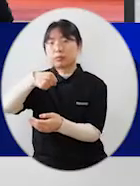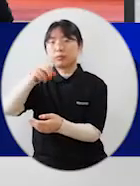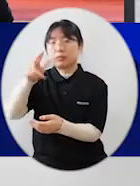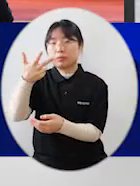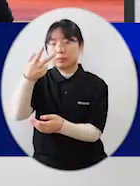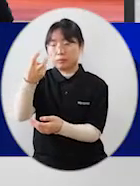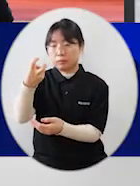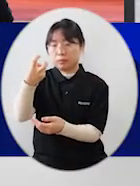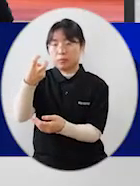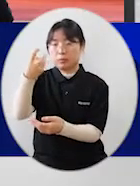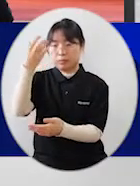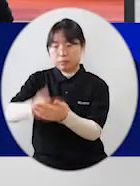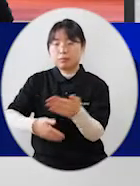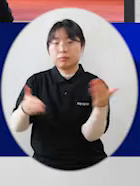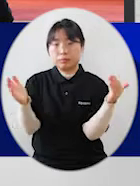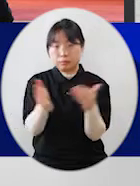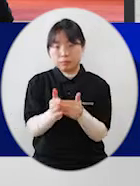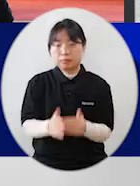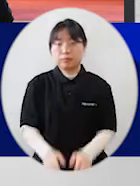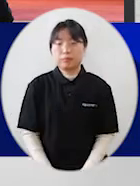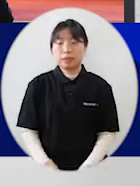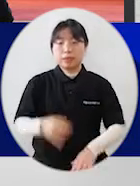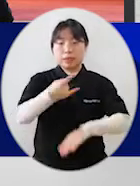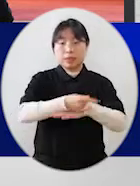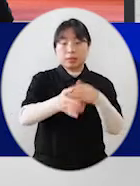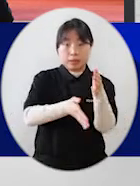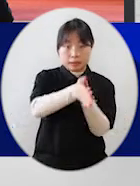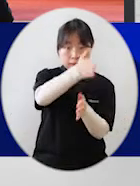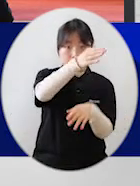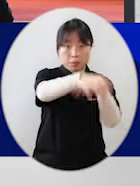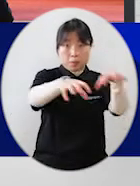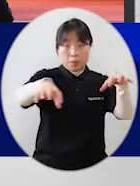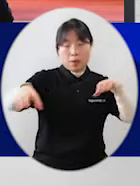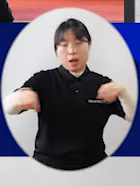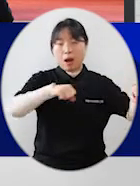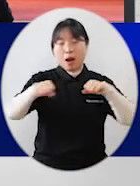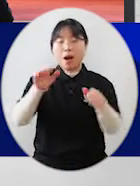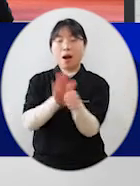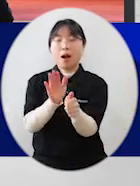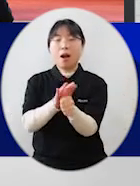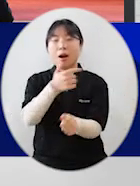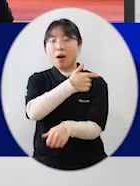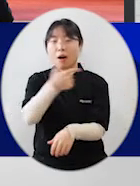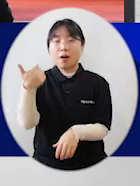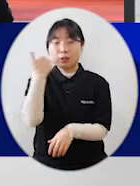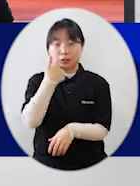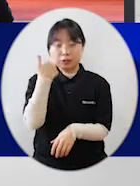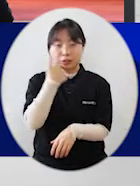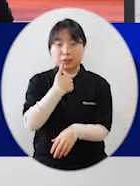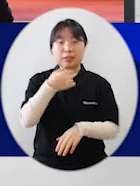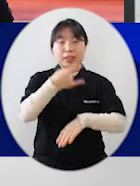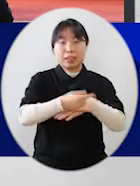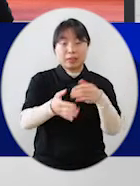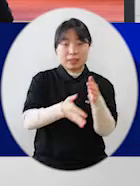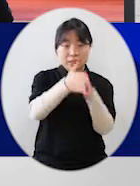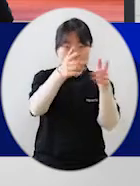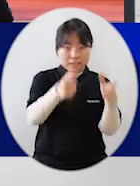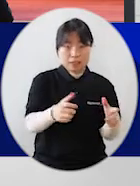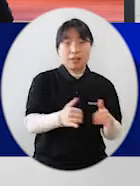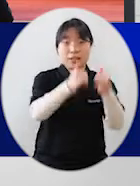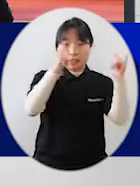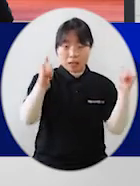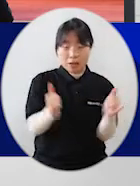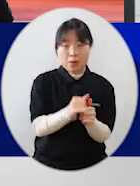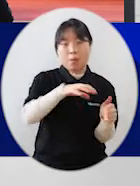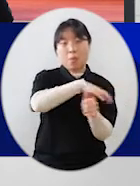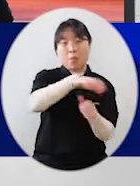의왕시 곳곳에서 활발한 활동을 펼치고 있는 지역사회보장협의체가 2020년을 마무리하는 활동보고회 유공자